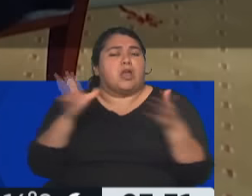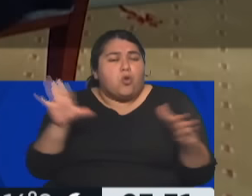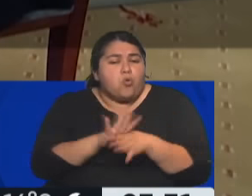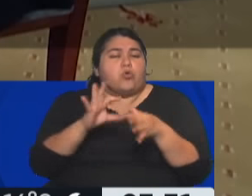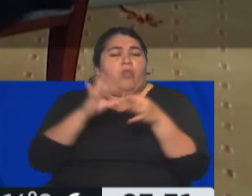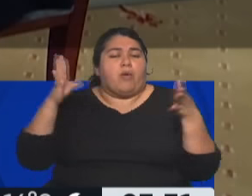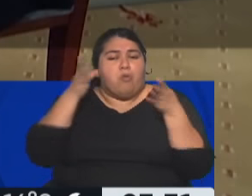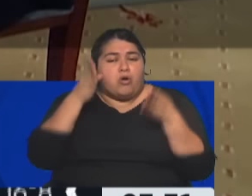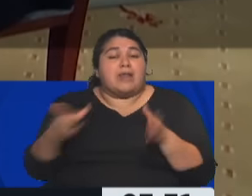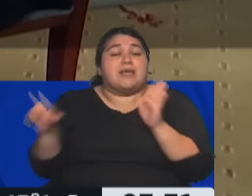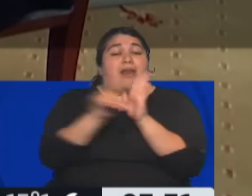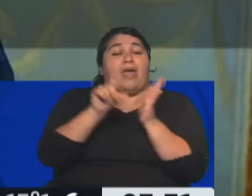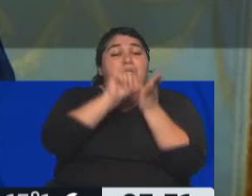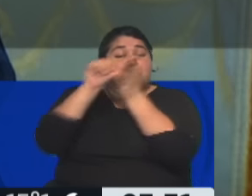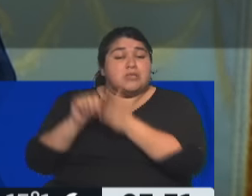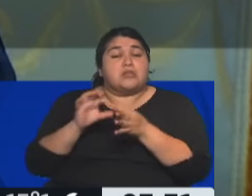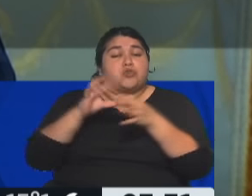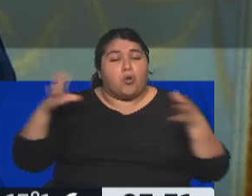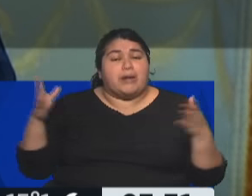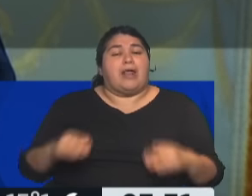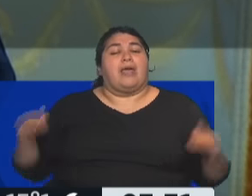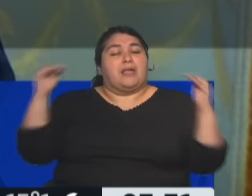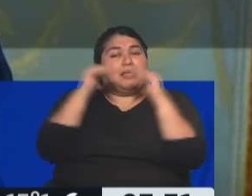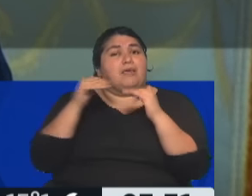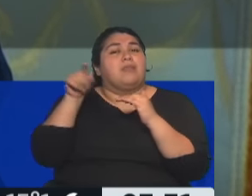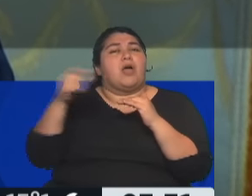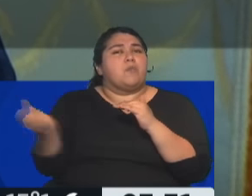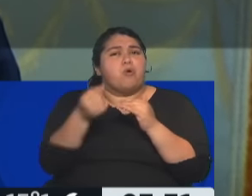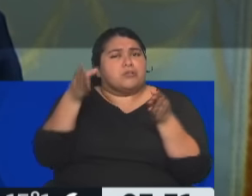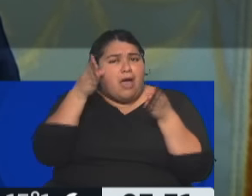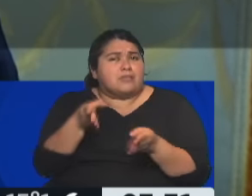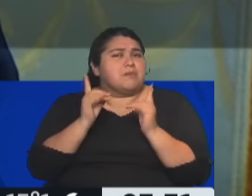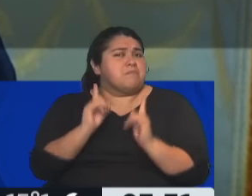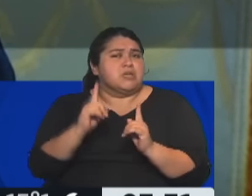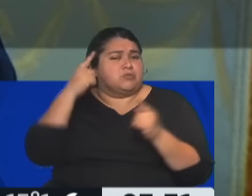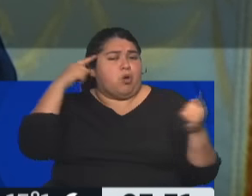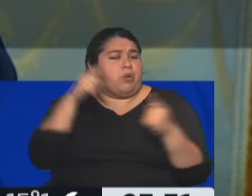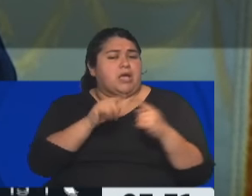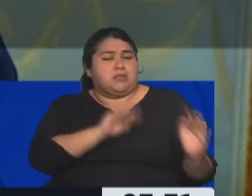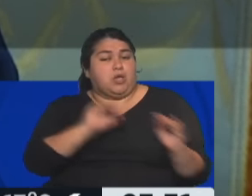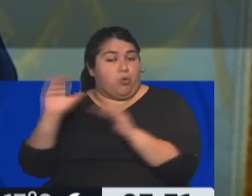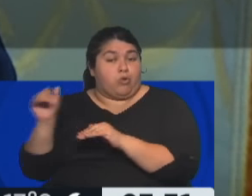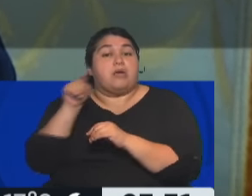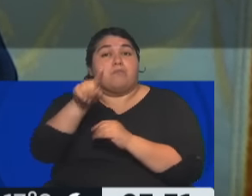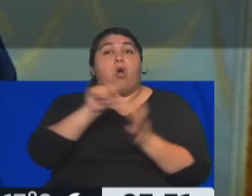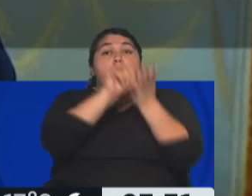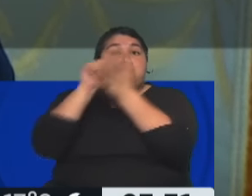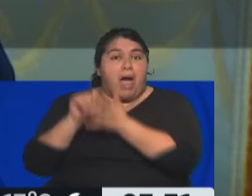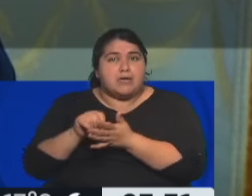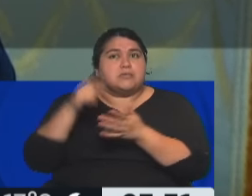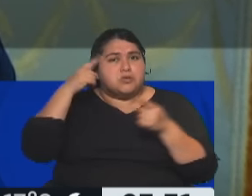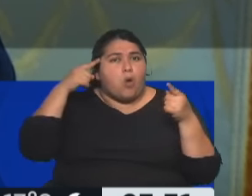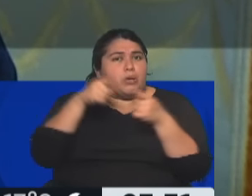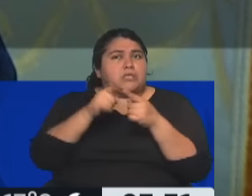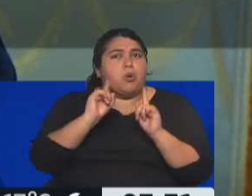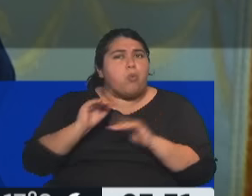миропорядка, основанного на международном праве, суверенитете, равенстве. Такой же подход поддерживают и единомышленники